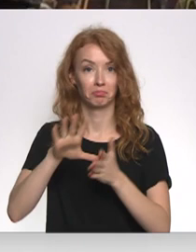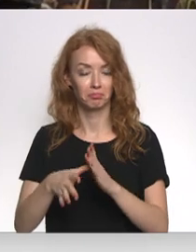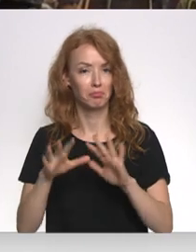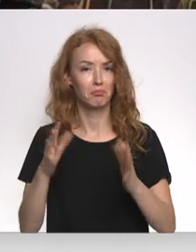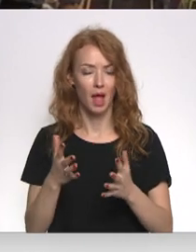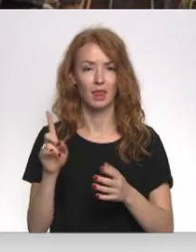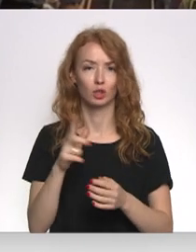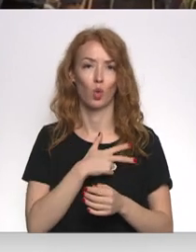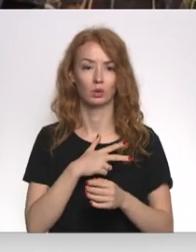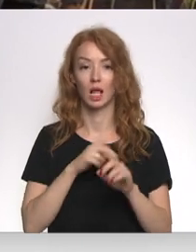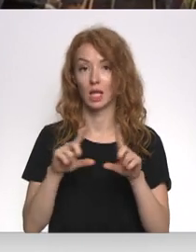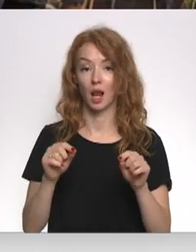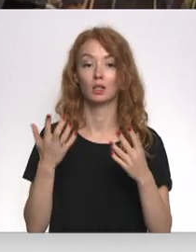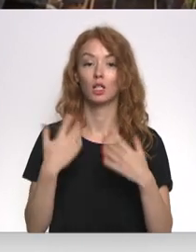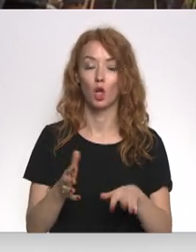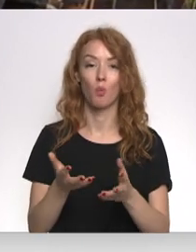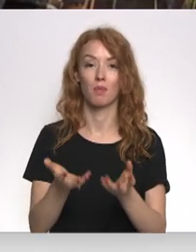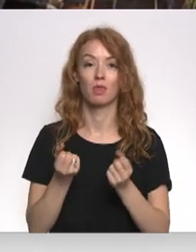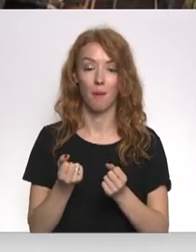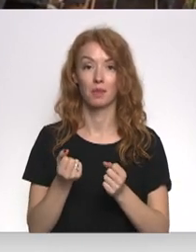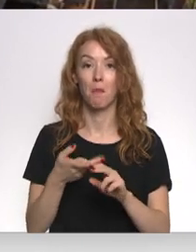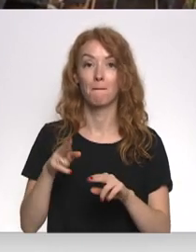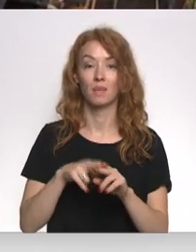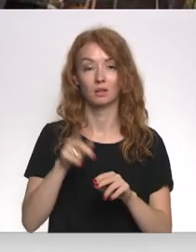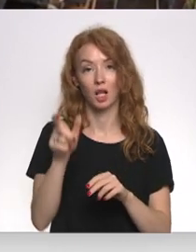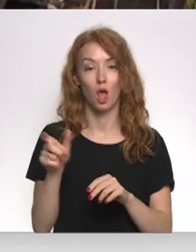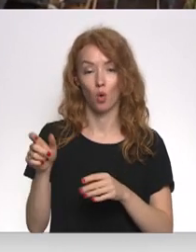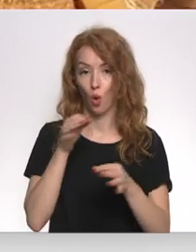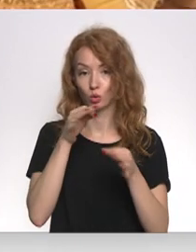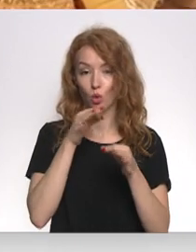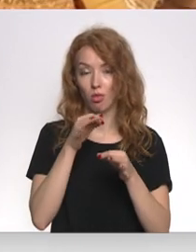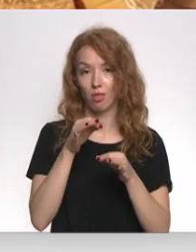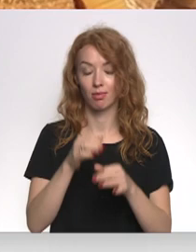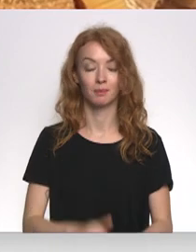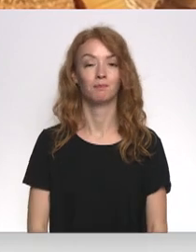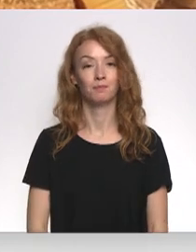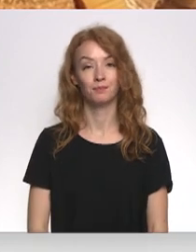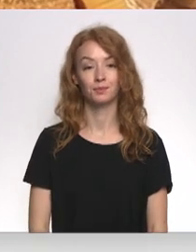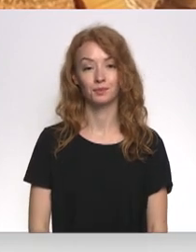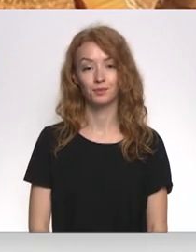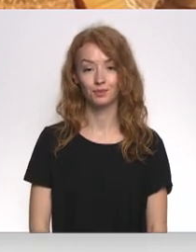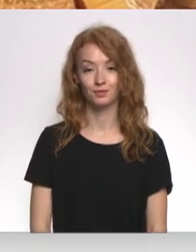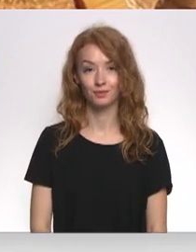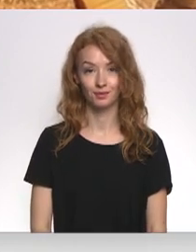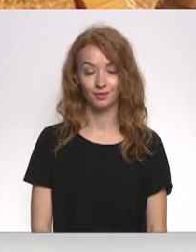ir sociālie dienesti, kur jau pieņemti darbā papildus klientu konsultanti. Zane Eniņa, Rēnis Žagariņš, Vidzemes televīzija.